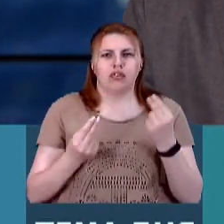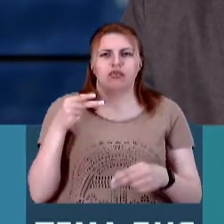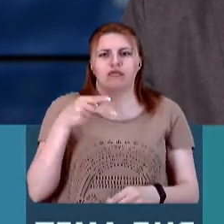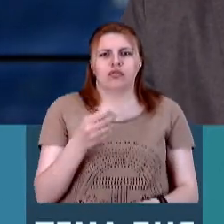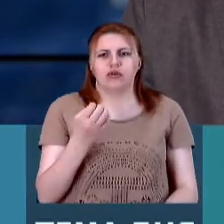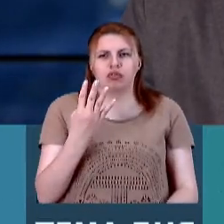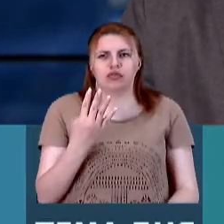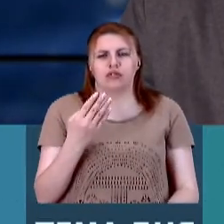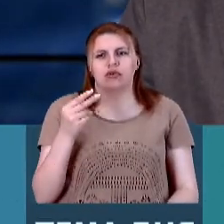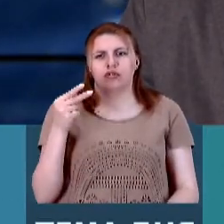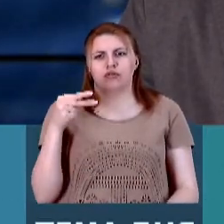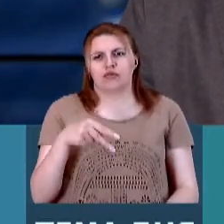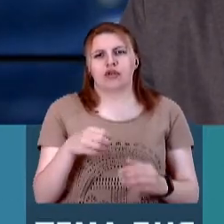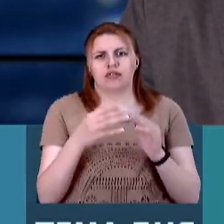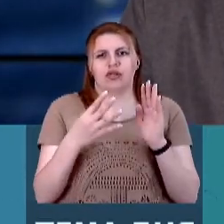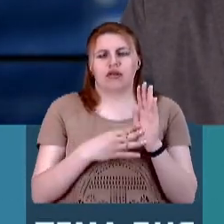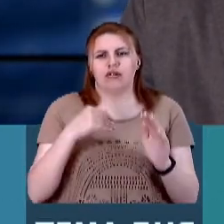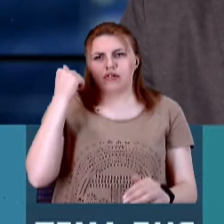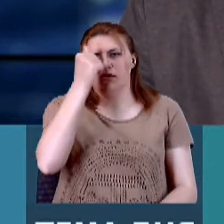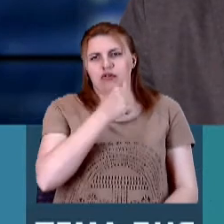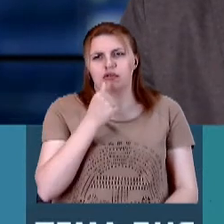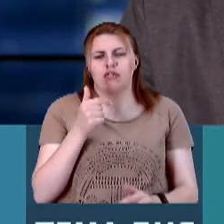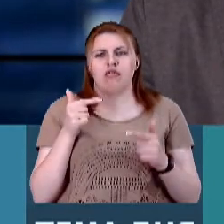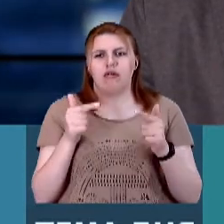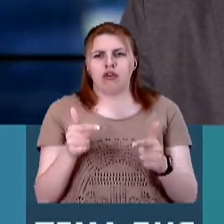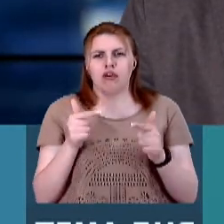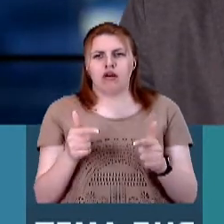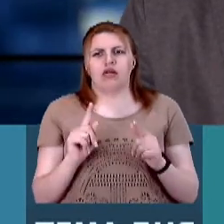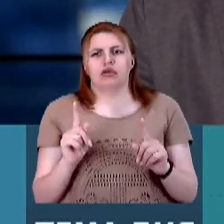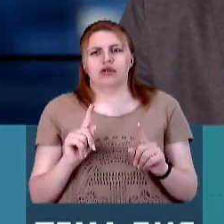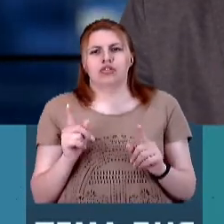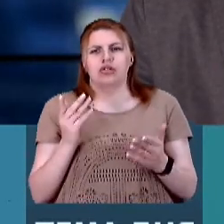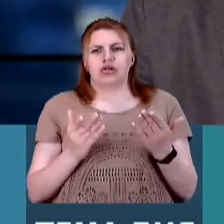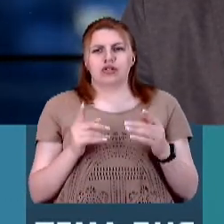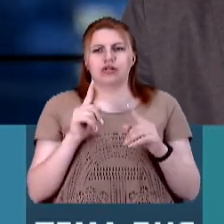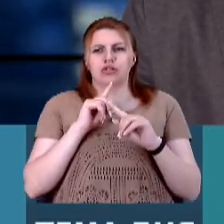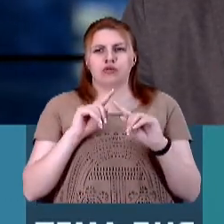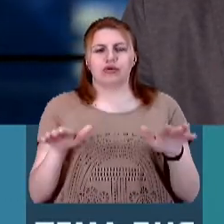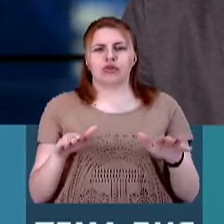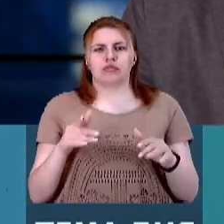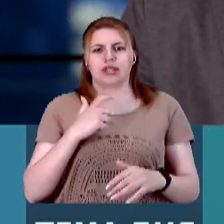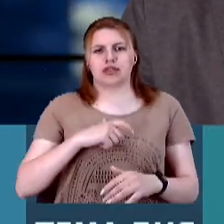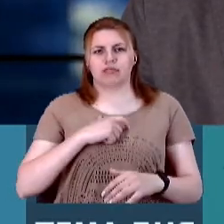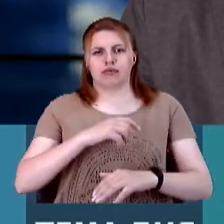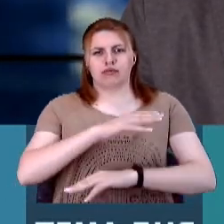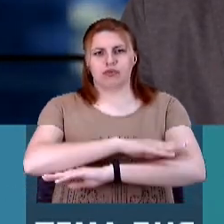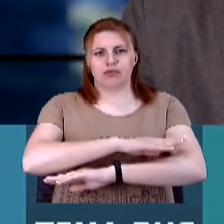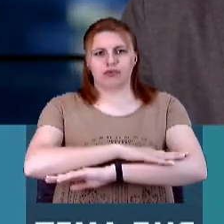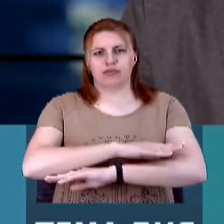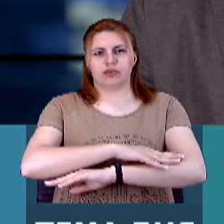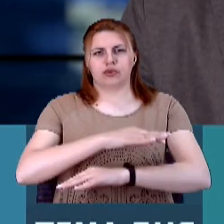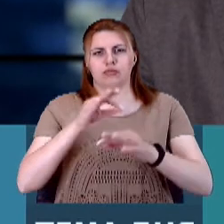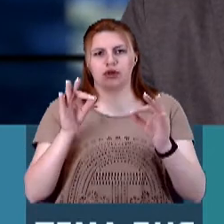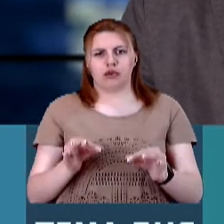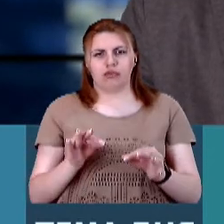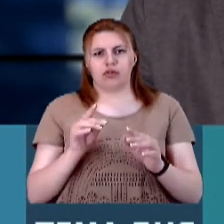рік, коли от нас лякали, що от якщо ми не будемо себе там правильно вести, будемо відстоювати свої права